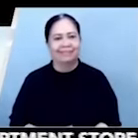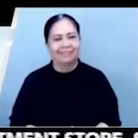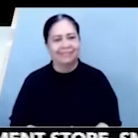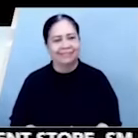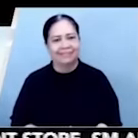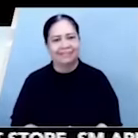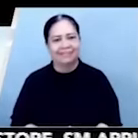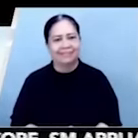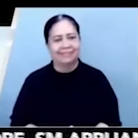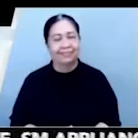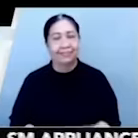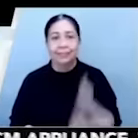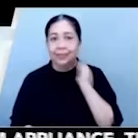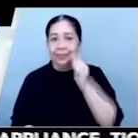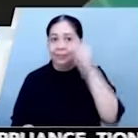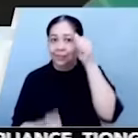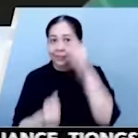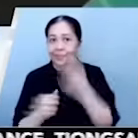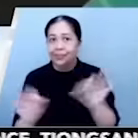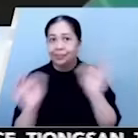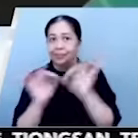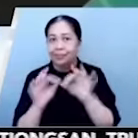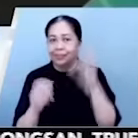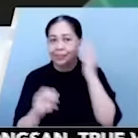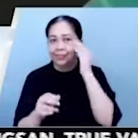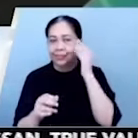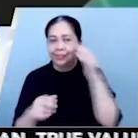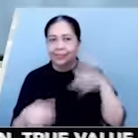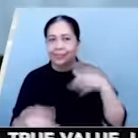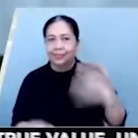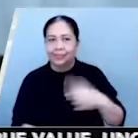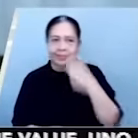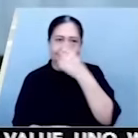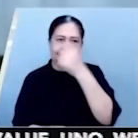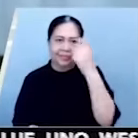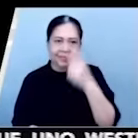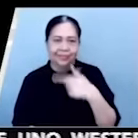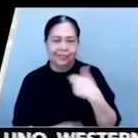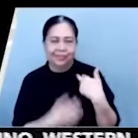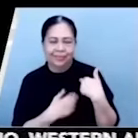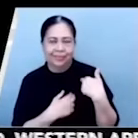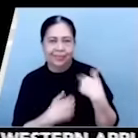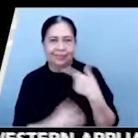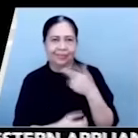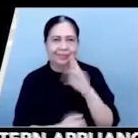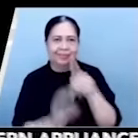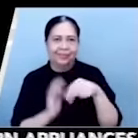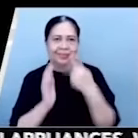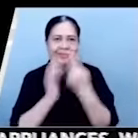Laging tandaan, kimportante ang may alam. Ito po si Kuya Kim, sagot ko kayo, 24 oras.